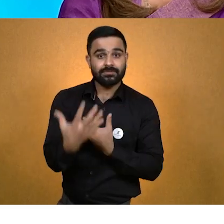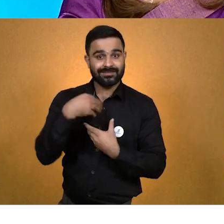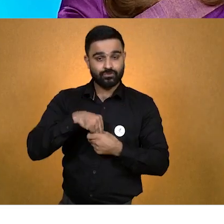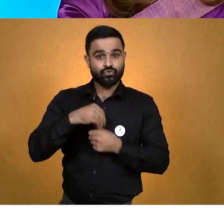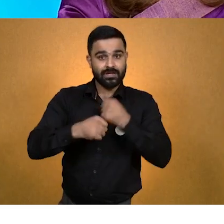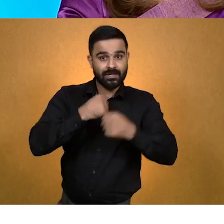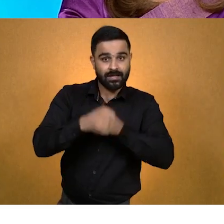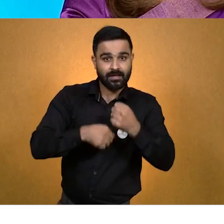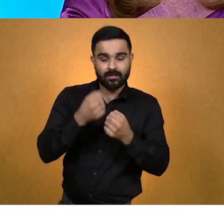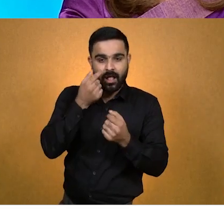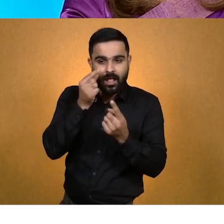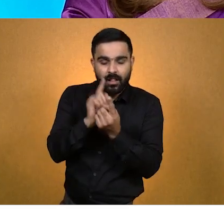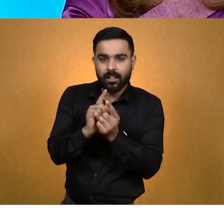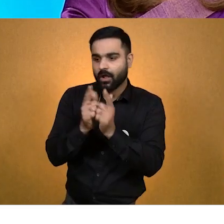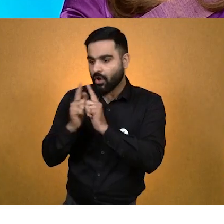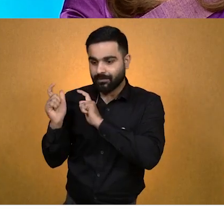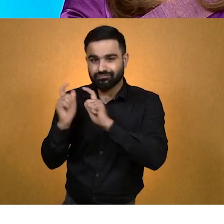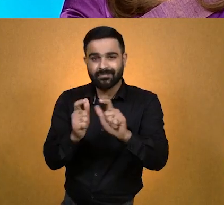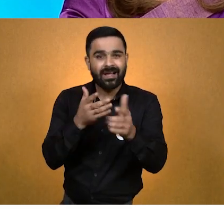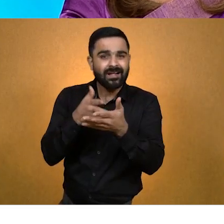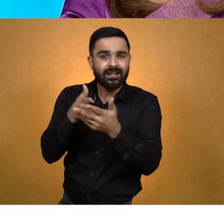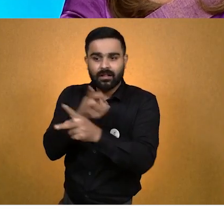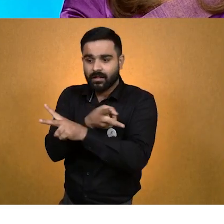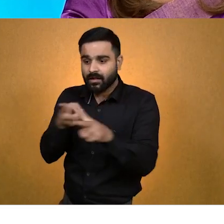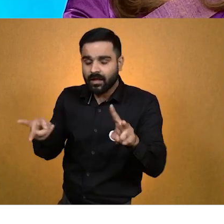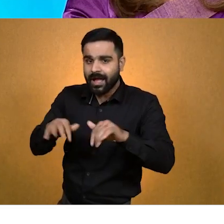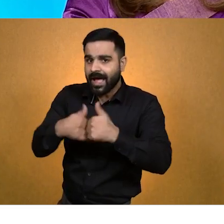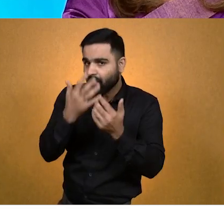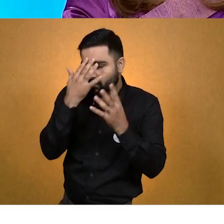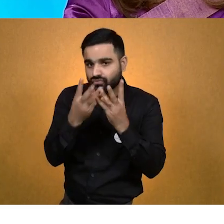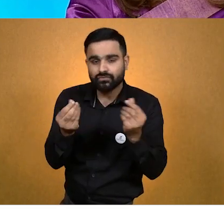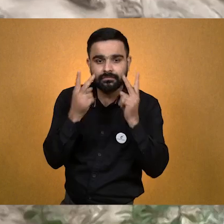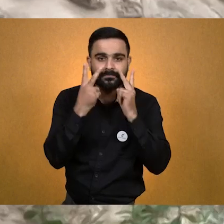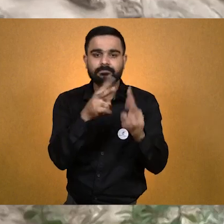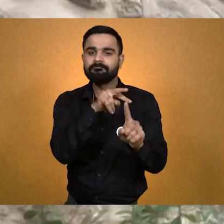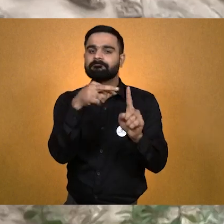स्पोर्ट्स में कुछ फिजिकल और लॉजिस्टिकल बाधाओं को दूर करने के लिए कैसे देखती हैं?